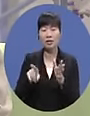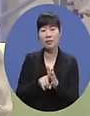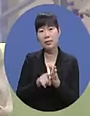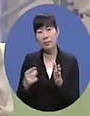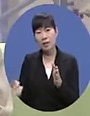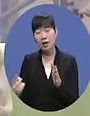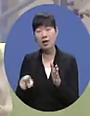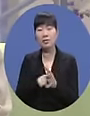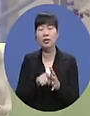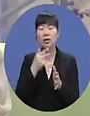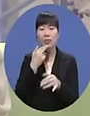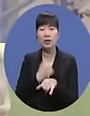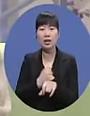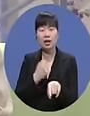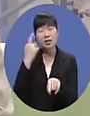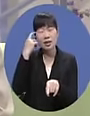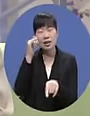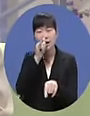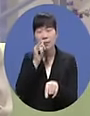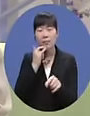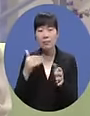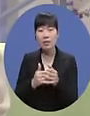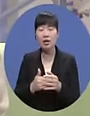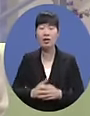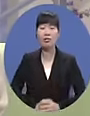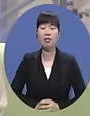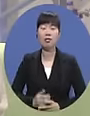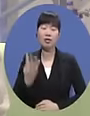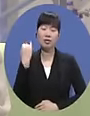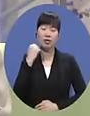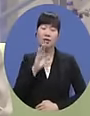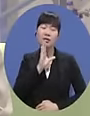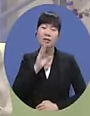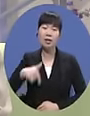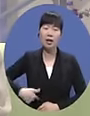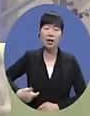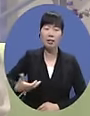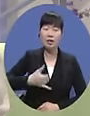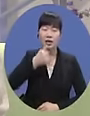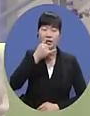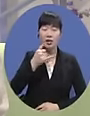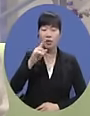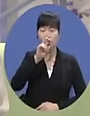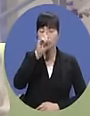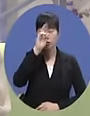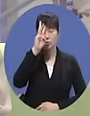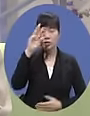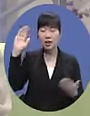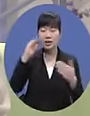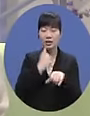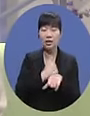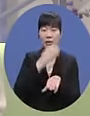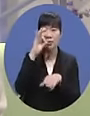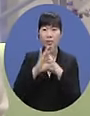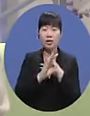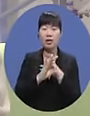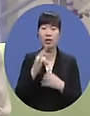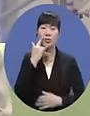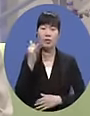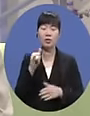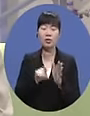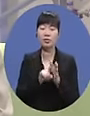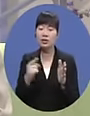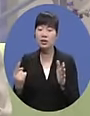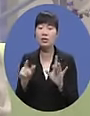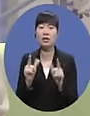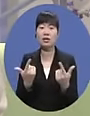불신. 믿음이 없다라는 생각도 들고요. 또 얼마 전에 정말 가슴 아팠던 그 중학생 같은 경우는요. 네. 부모를 불신했던 건 아닌